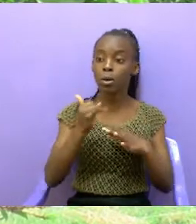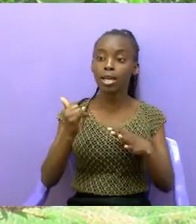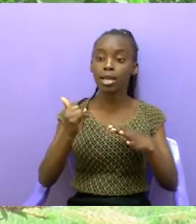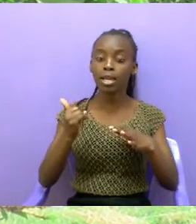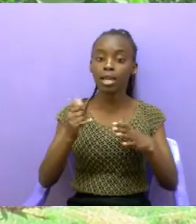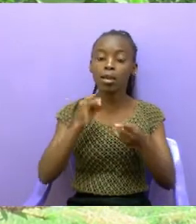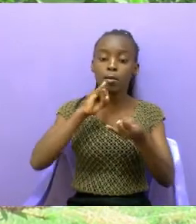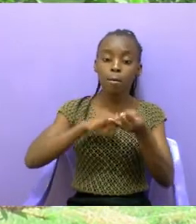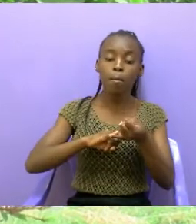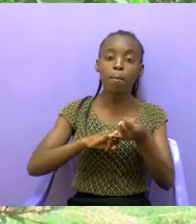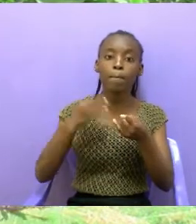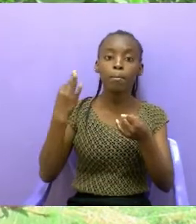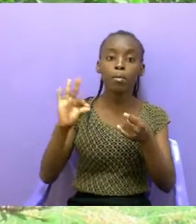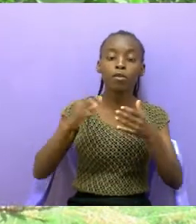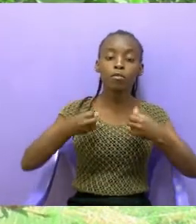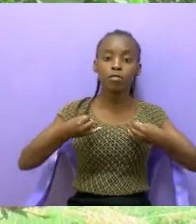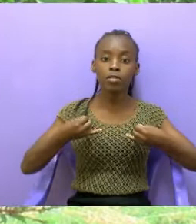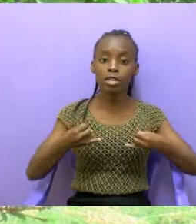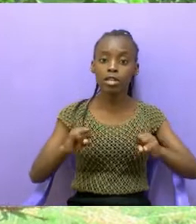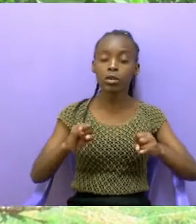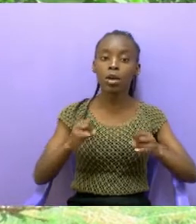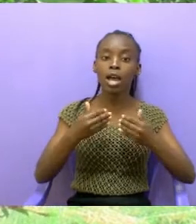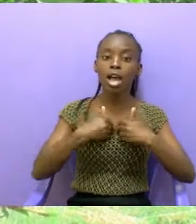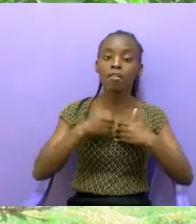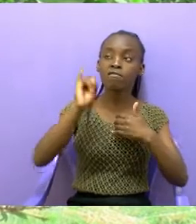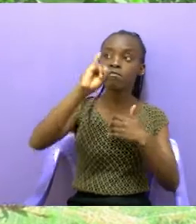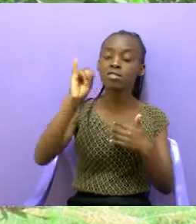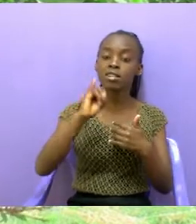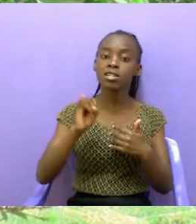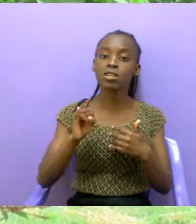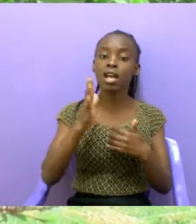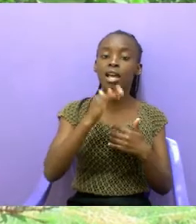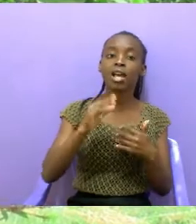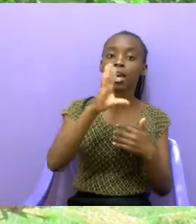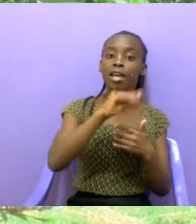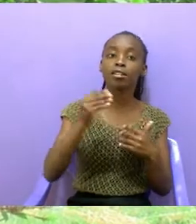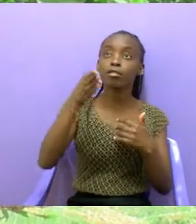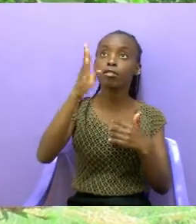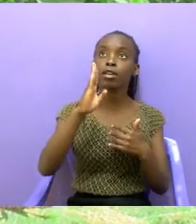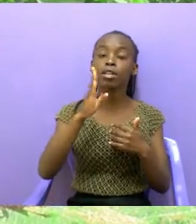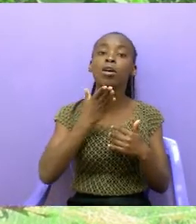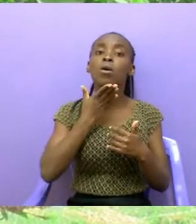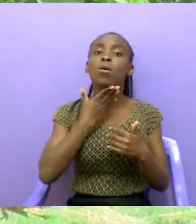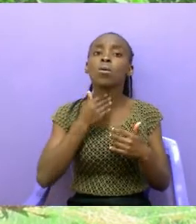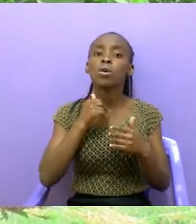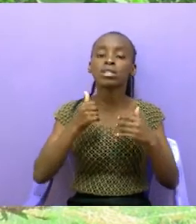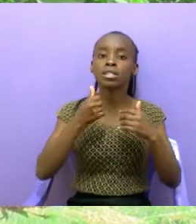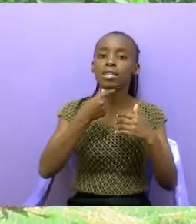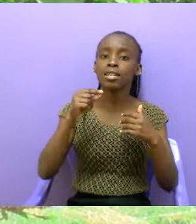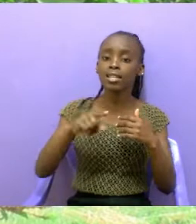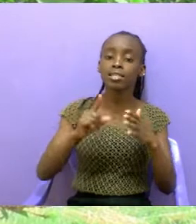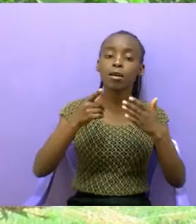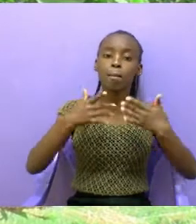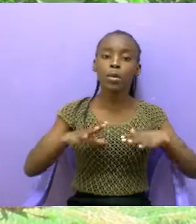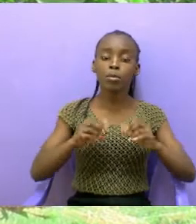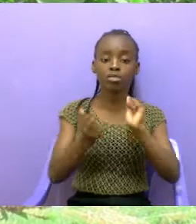kigeni wana miungu zao za kwao. Na kwa hivyo Mungu hakupenda watu wake wakaweze kuingia na kugeuzwa kwa miungu mingine. Kwa